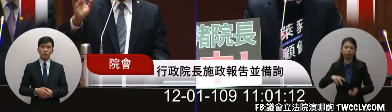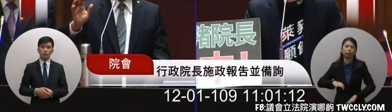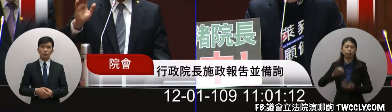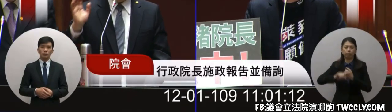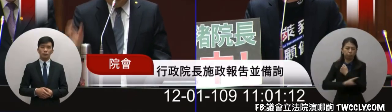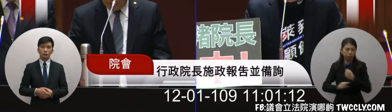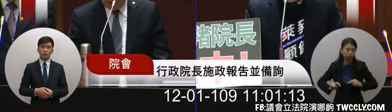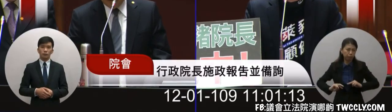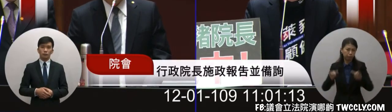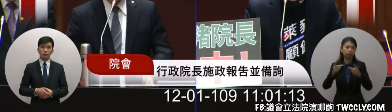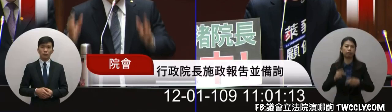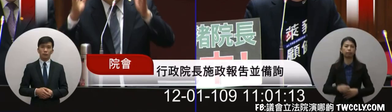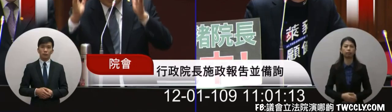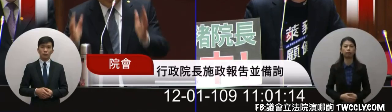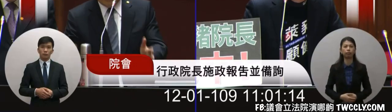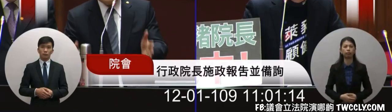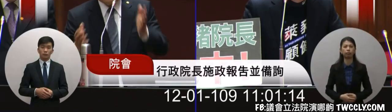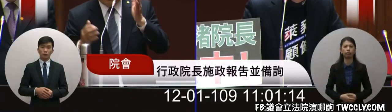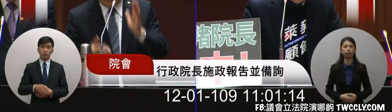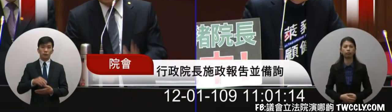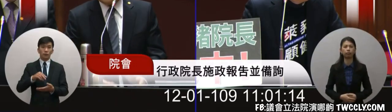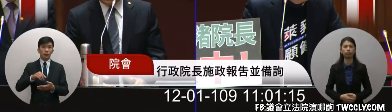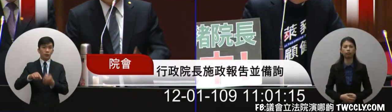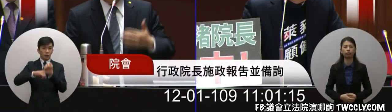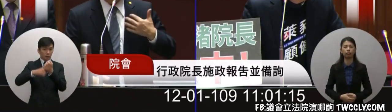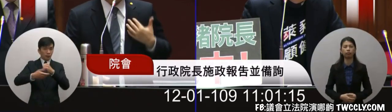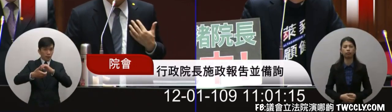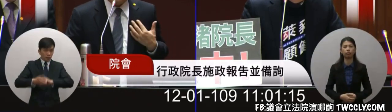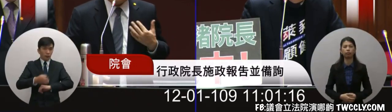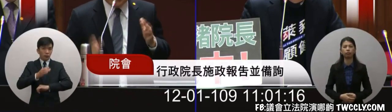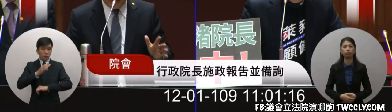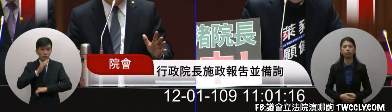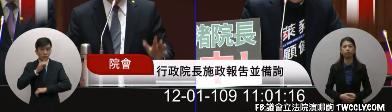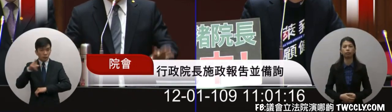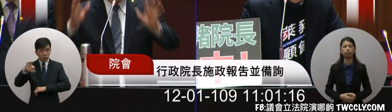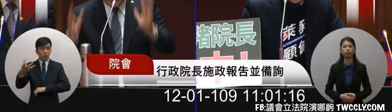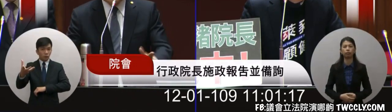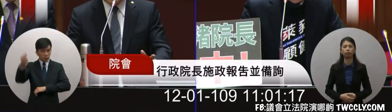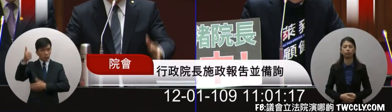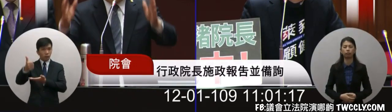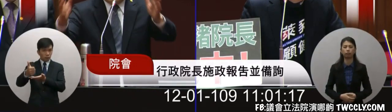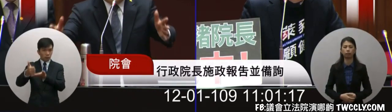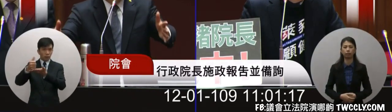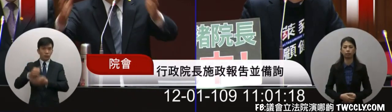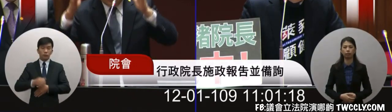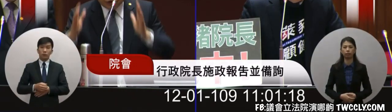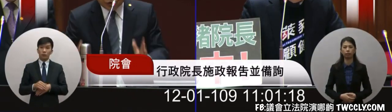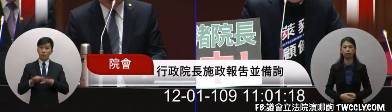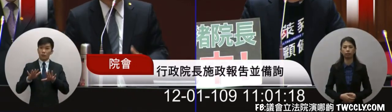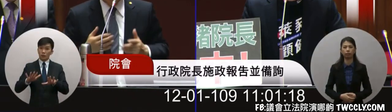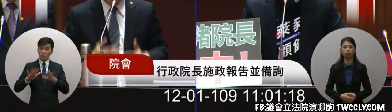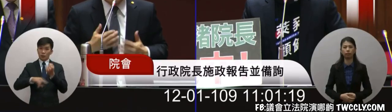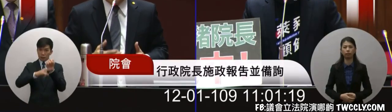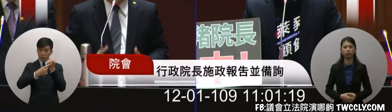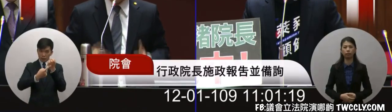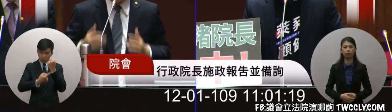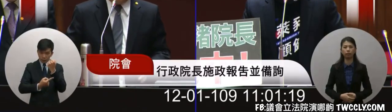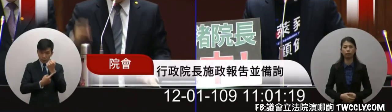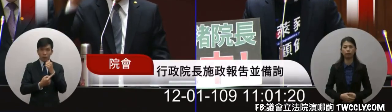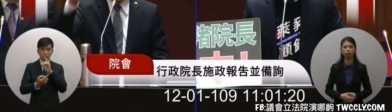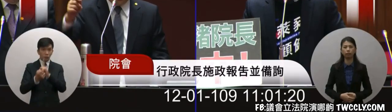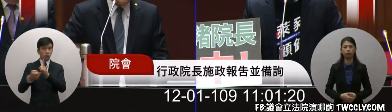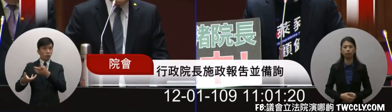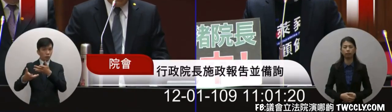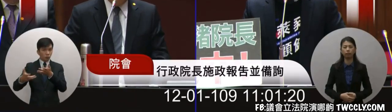来修法啊。 立法是贵院的职权，我们尊重，但现在的法已经足够让我们做